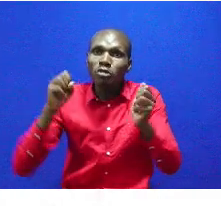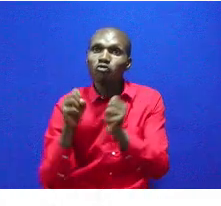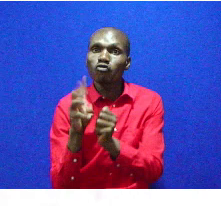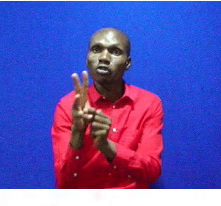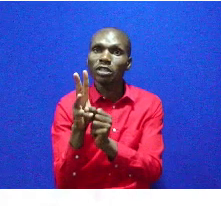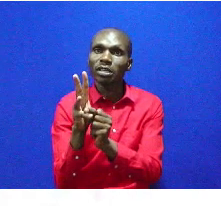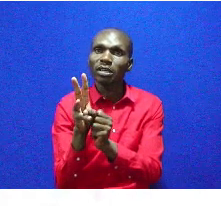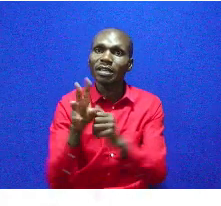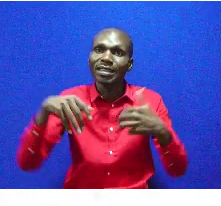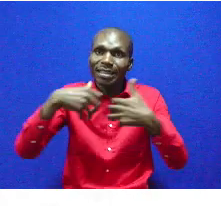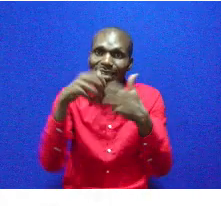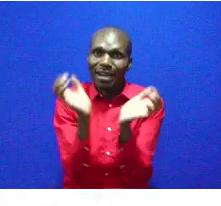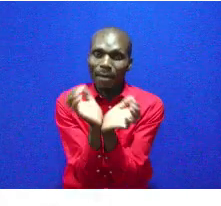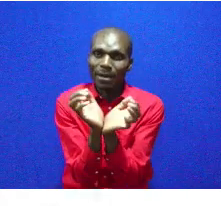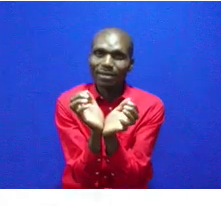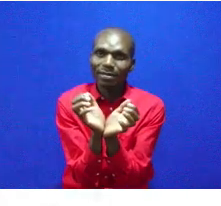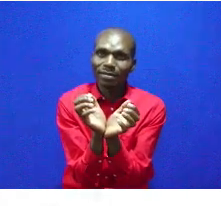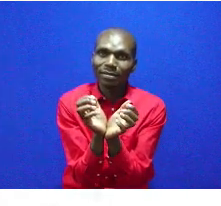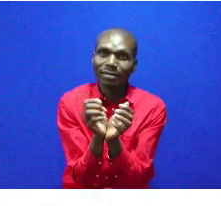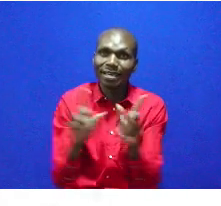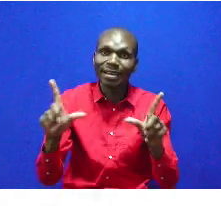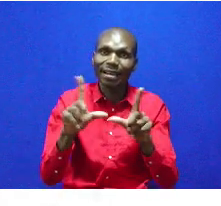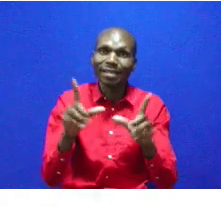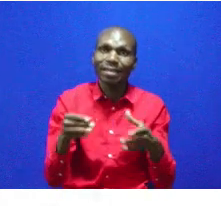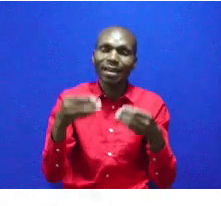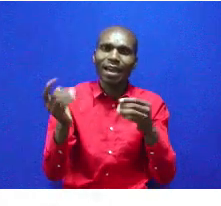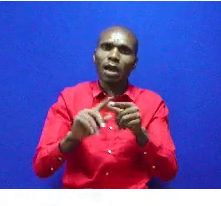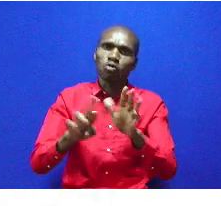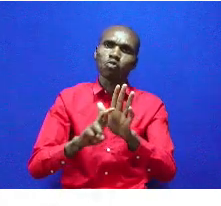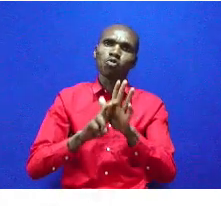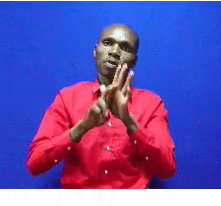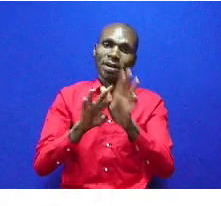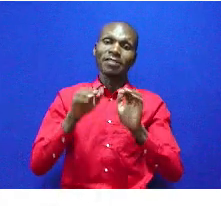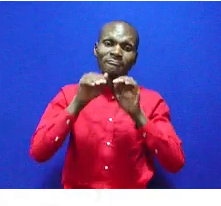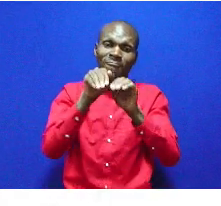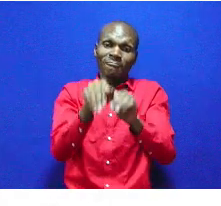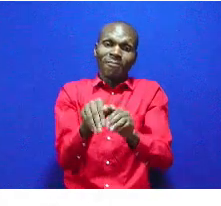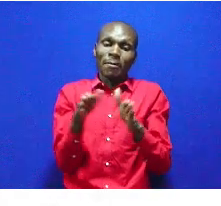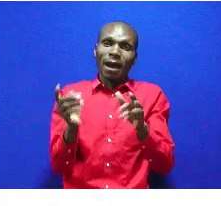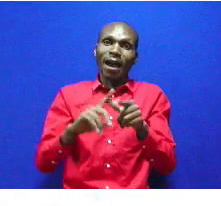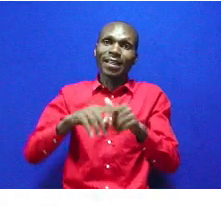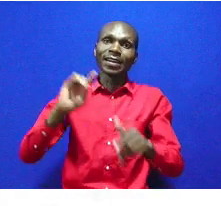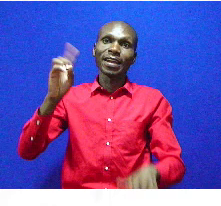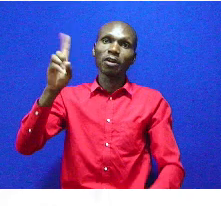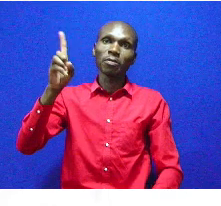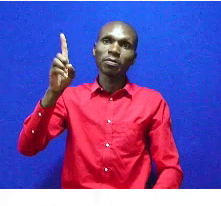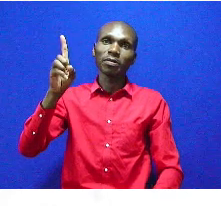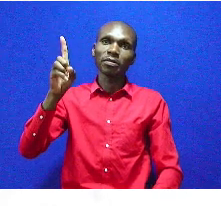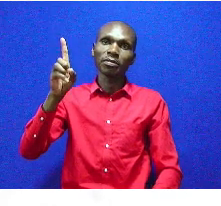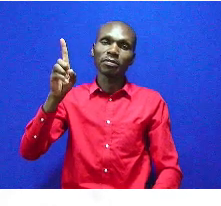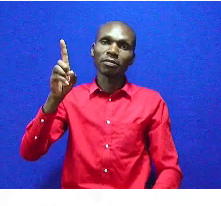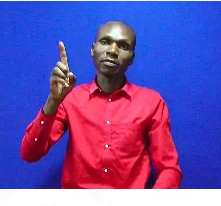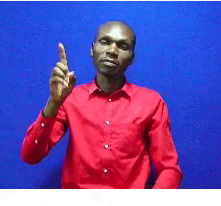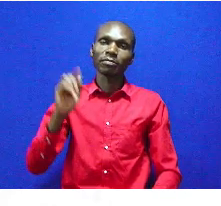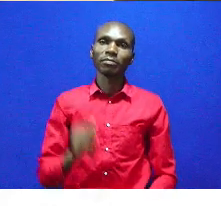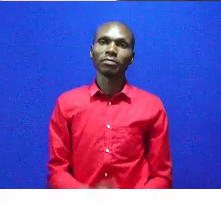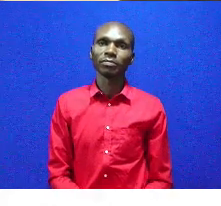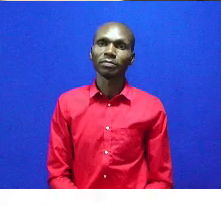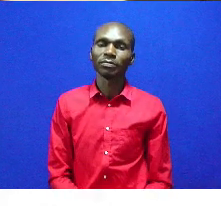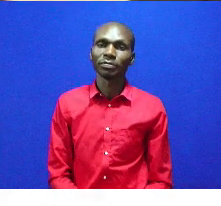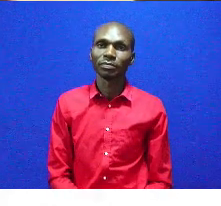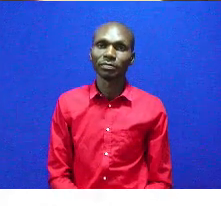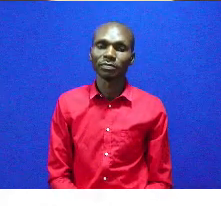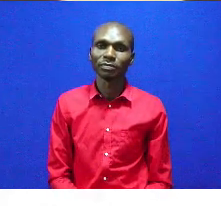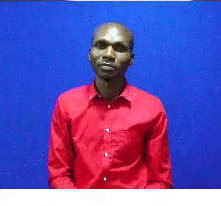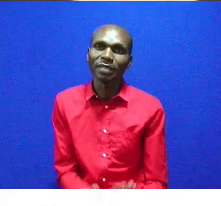14 unions have been licensed to represent farmers at the Nairobi Coffee Exchange.